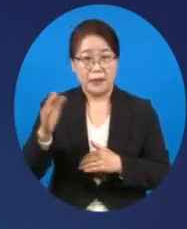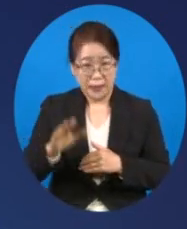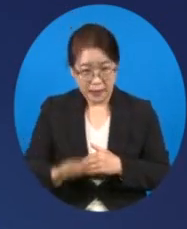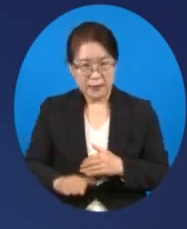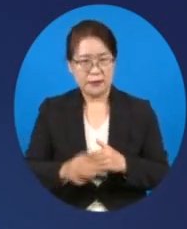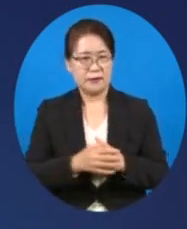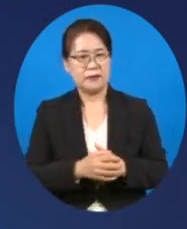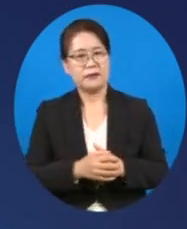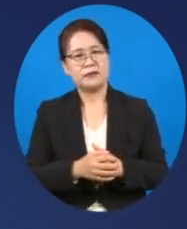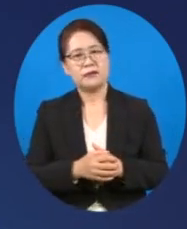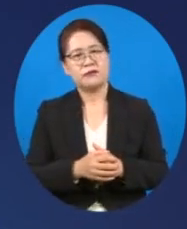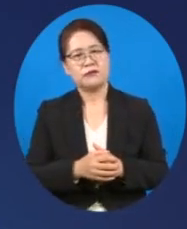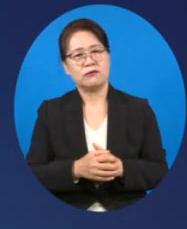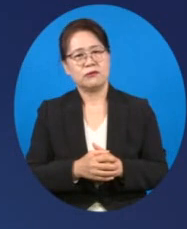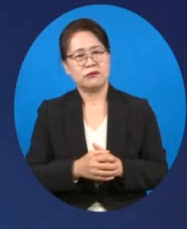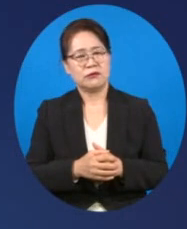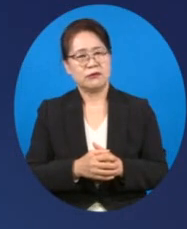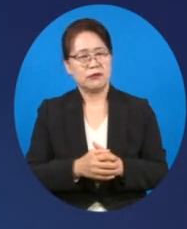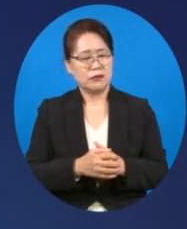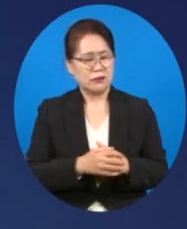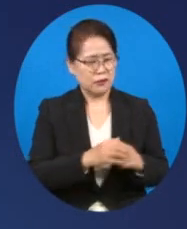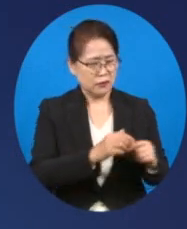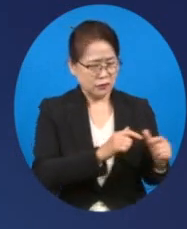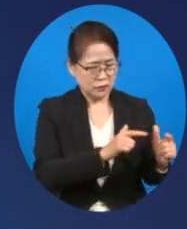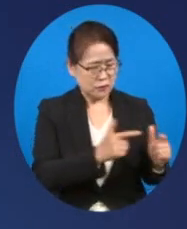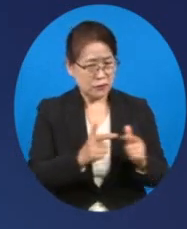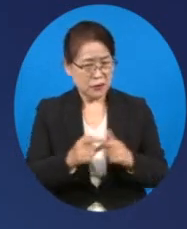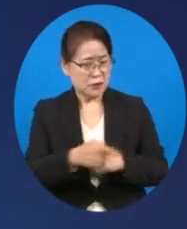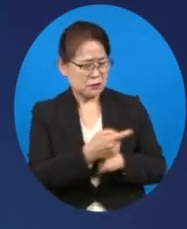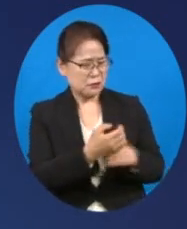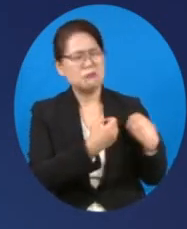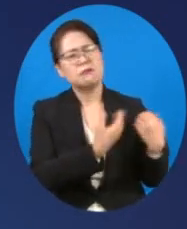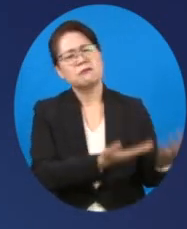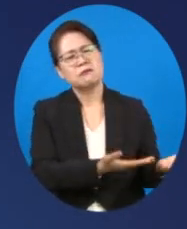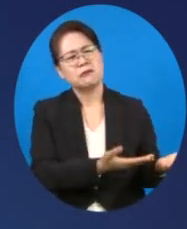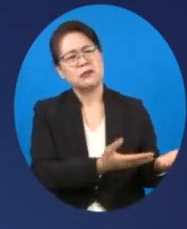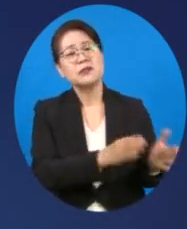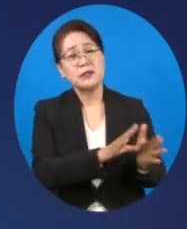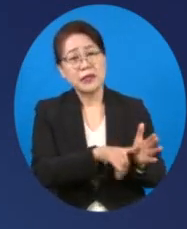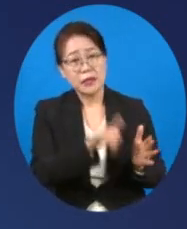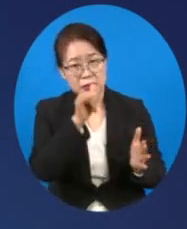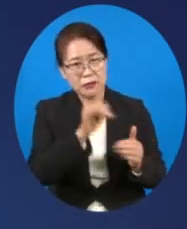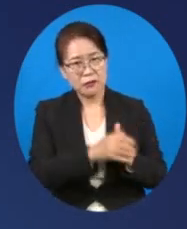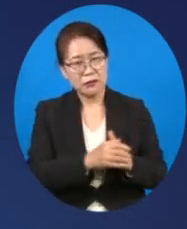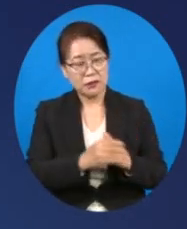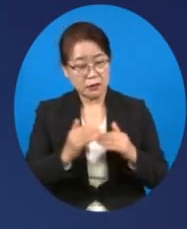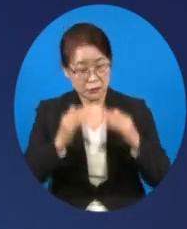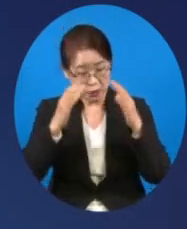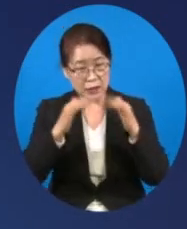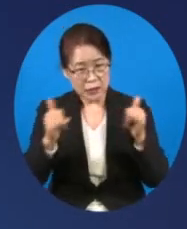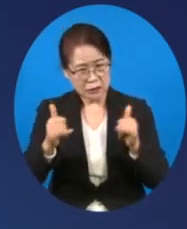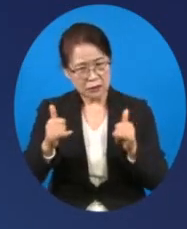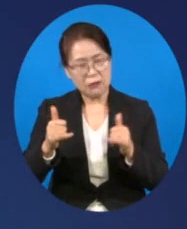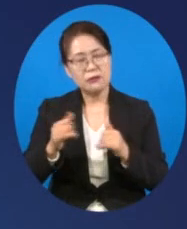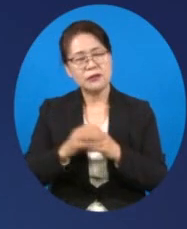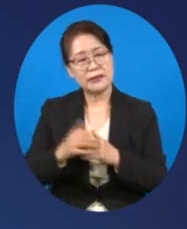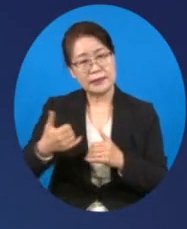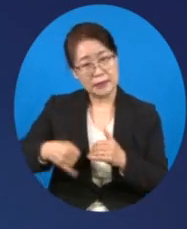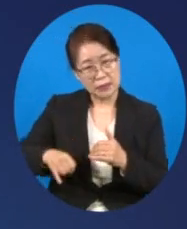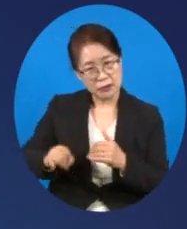우리는 이런저런 이유 때문에 그대로 놔둘 때가 많아요 내 자녀가 성인이 되었다는 이유만으로